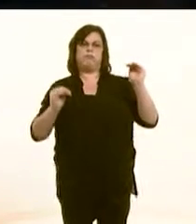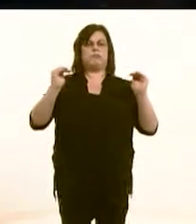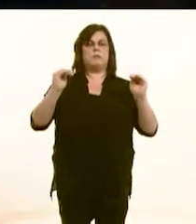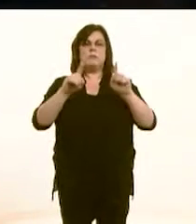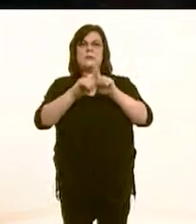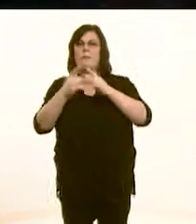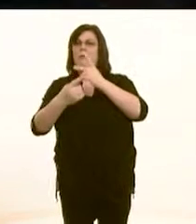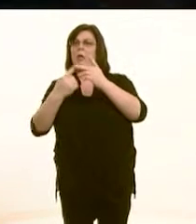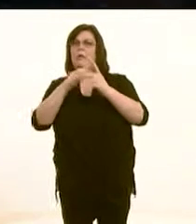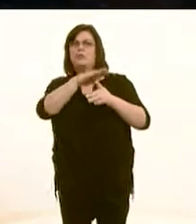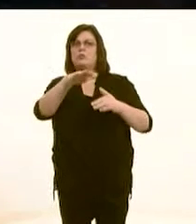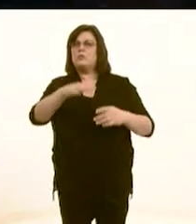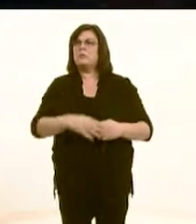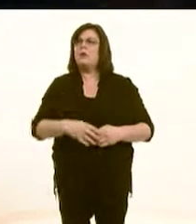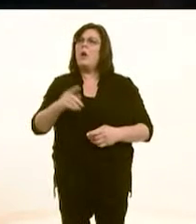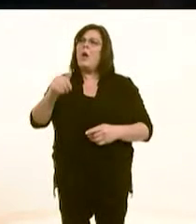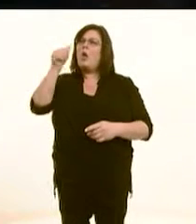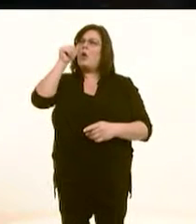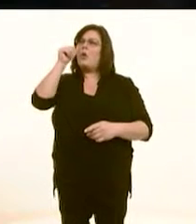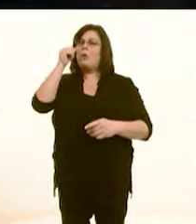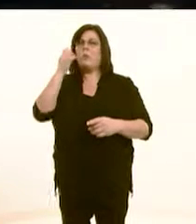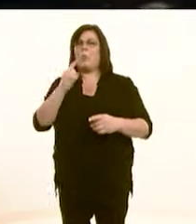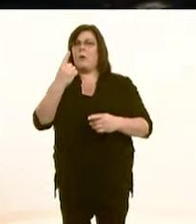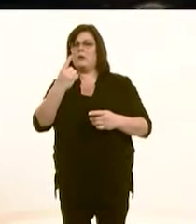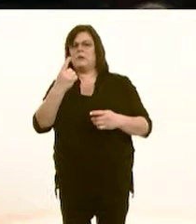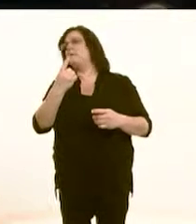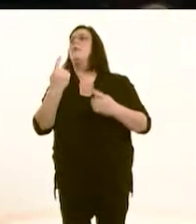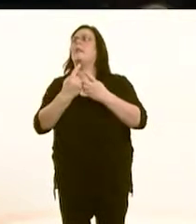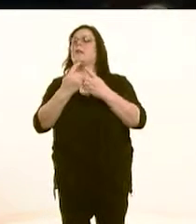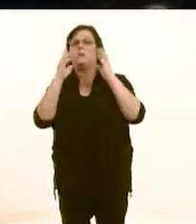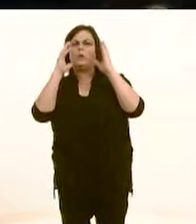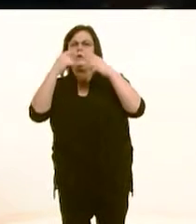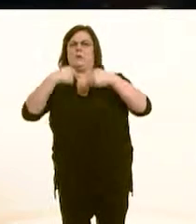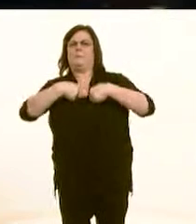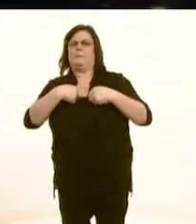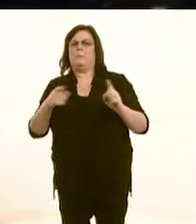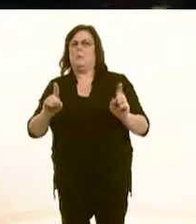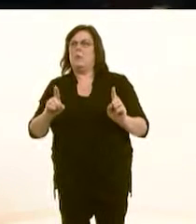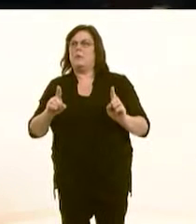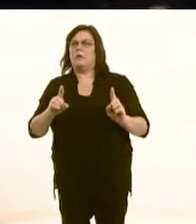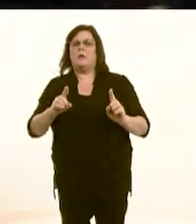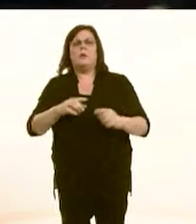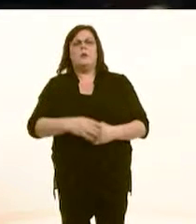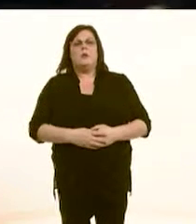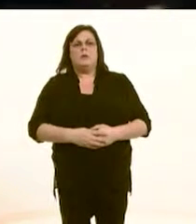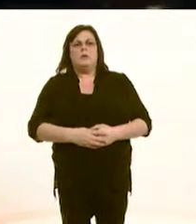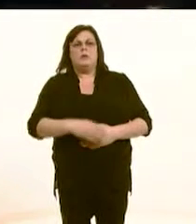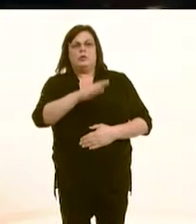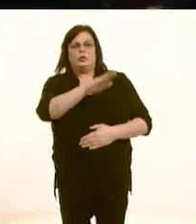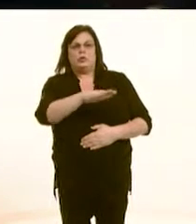sydd yn achosi pryder ar hyn o bryd ydy'r ffigurau ynghylch cyrhaeddiad plant o deuluoedd teithwyr a